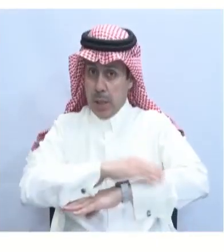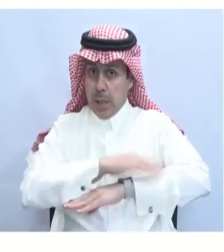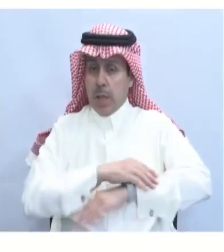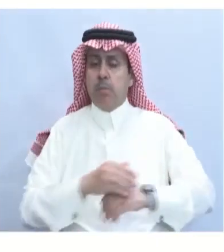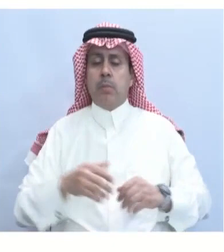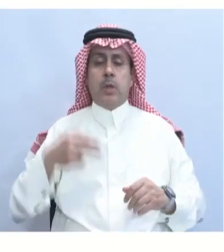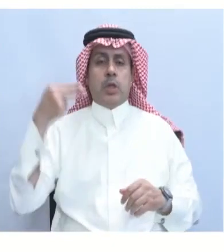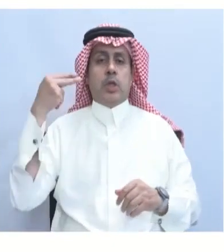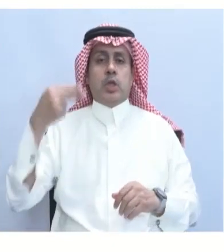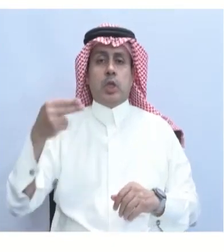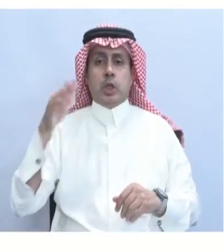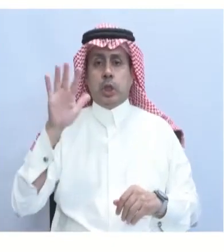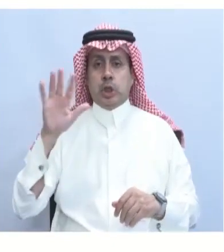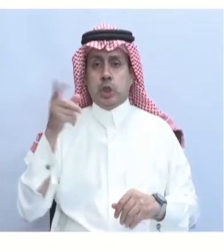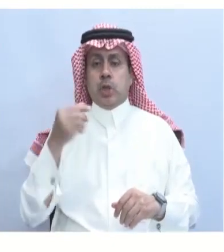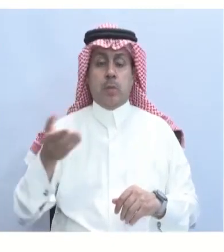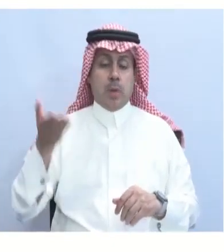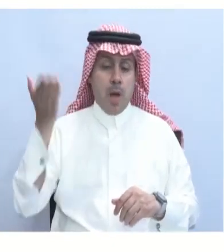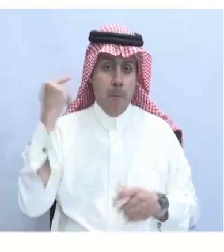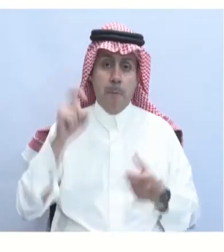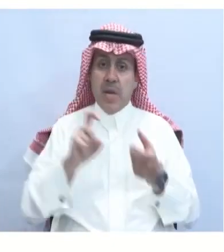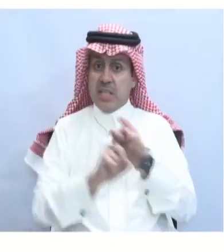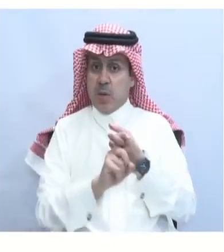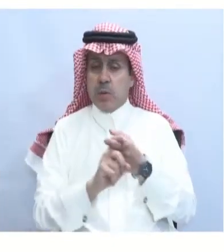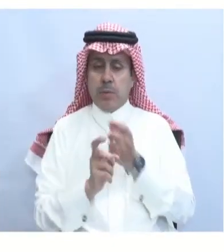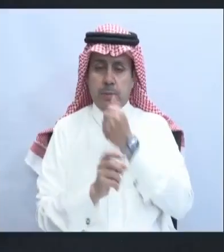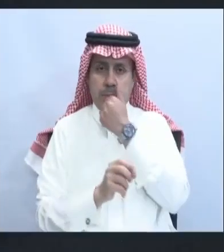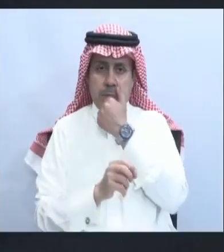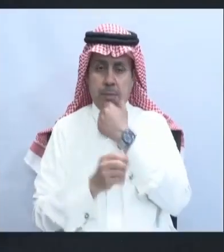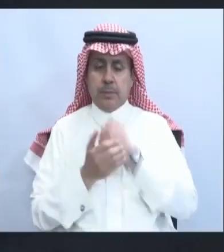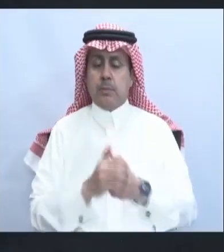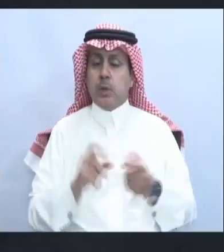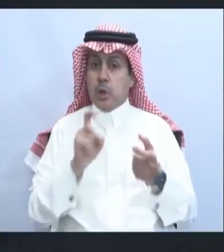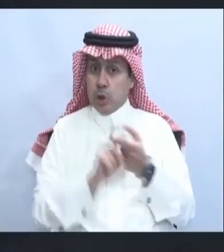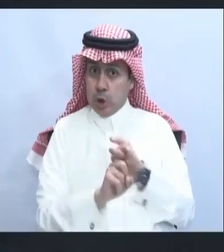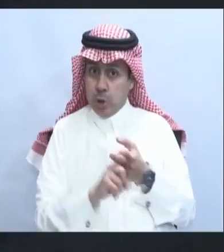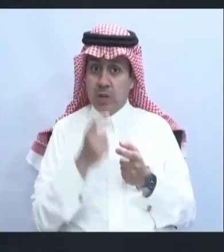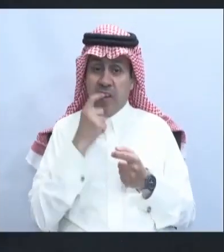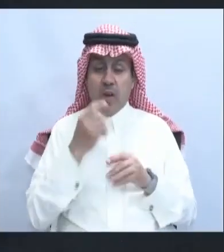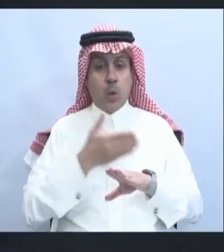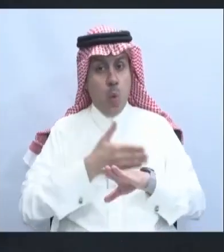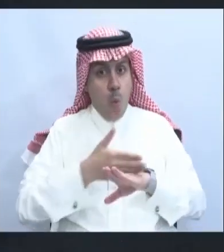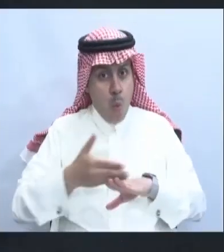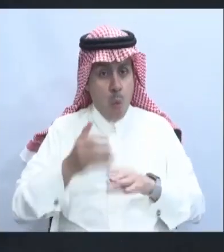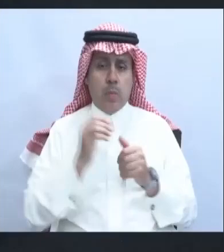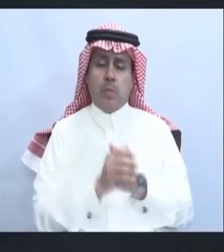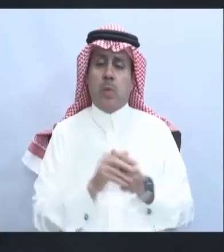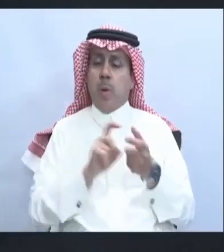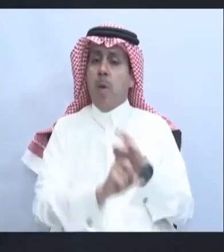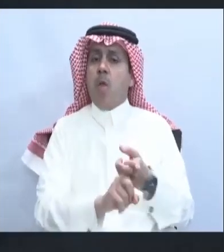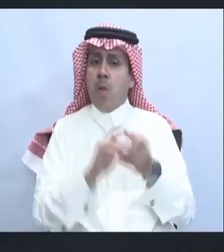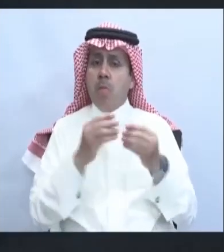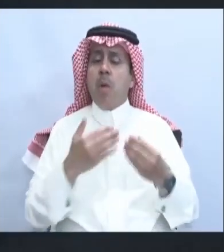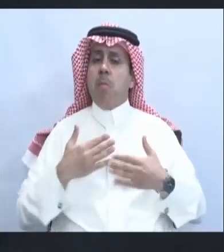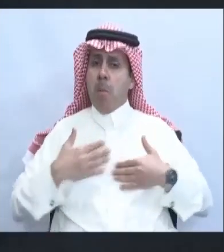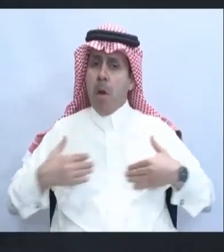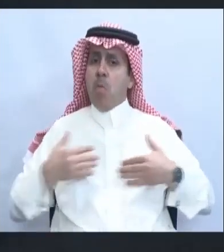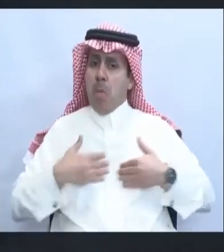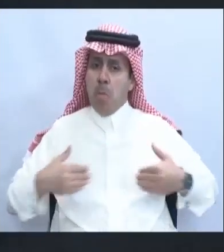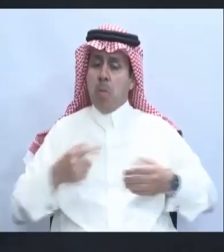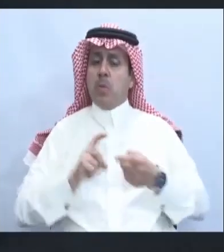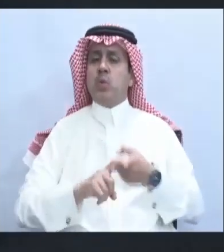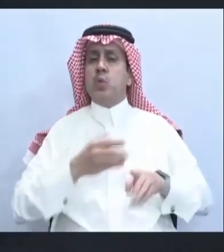احترام العشره التي كانت بين الزوجين فهي عشره دامت سنوات او اشهر او ايام